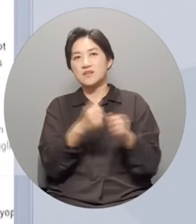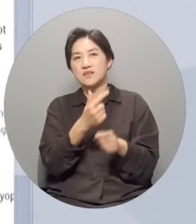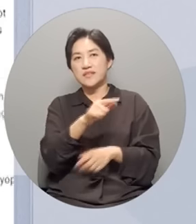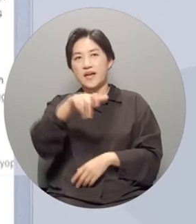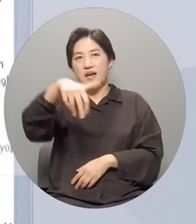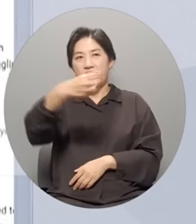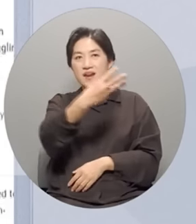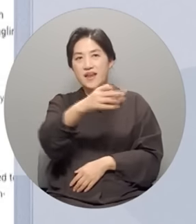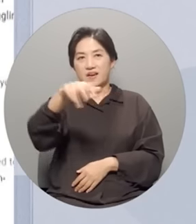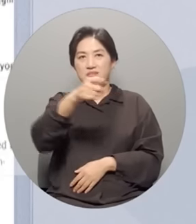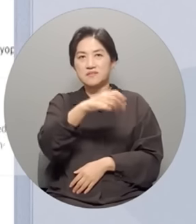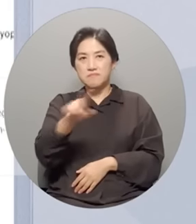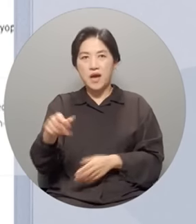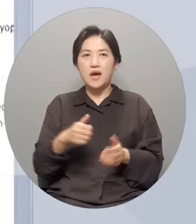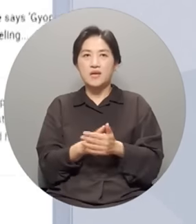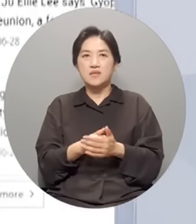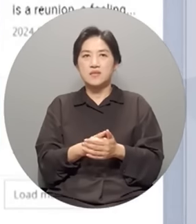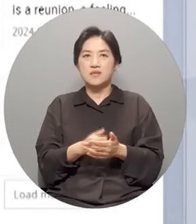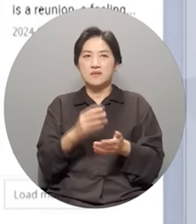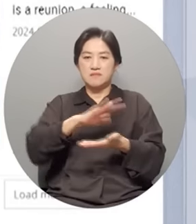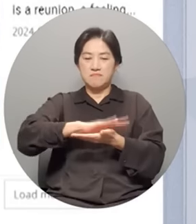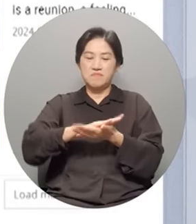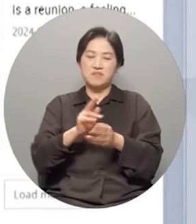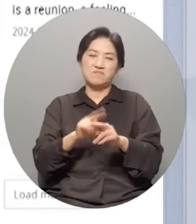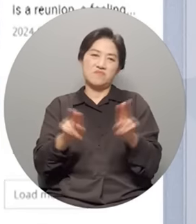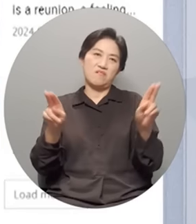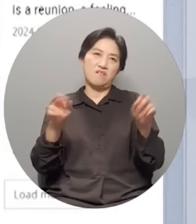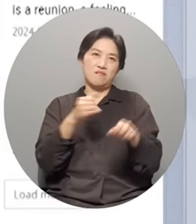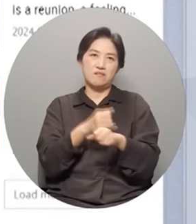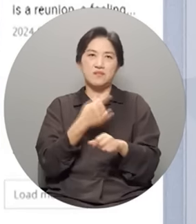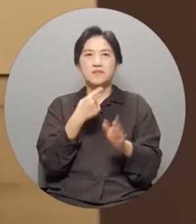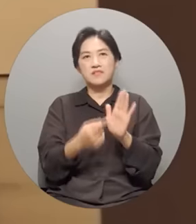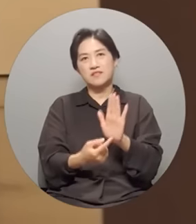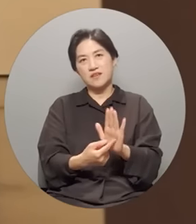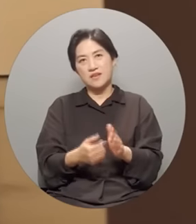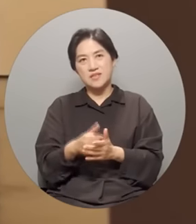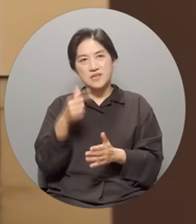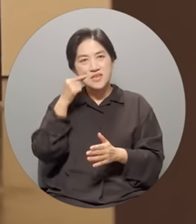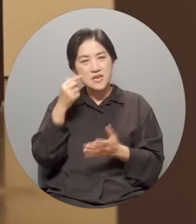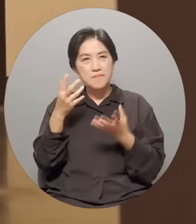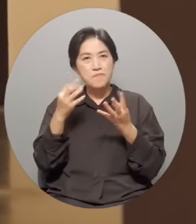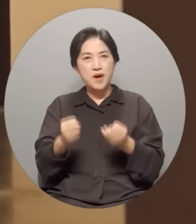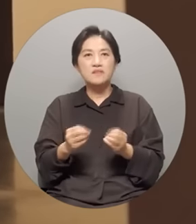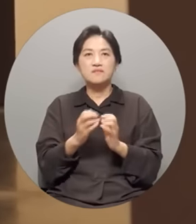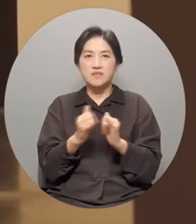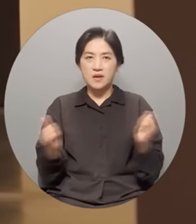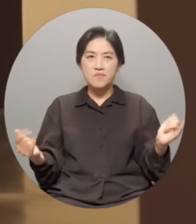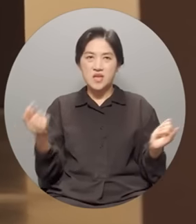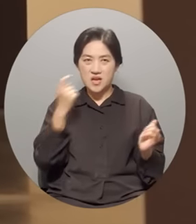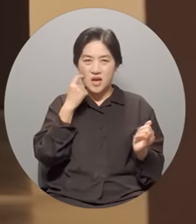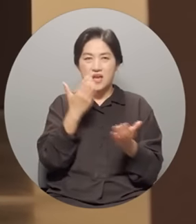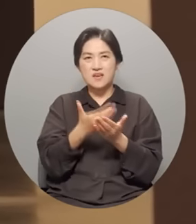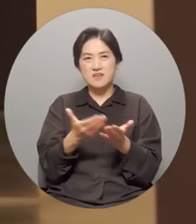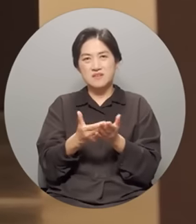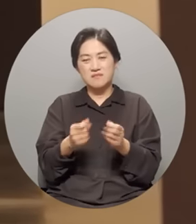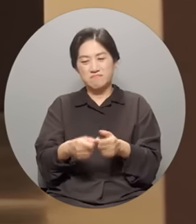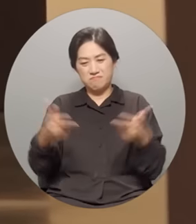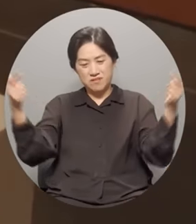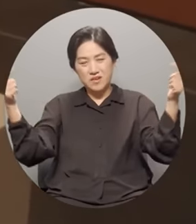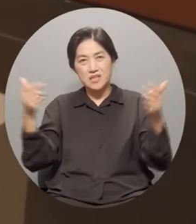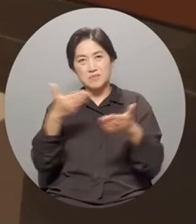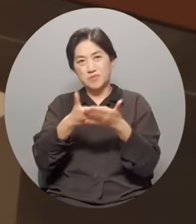측은 뒤늦게도록 발행을 취소하겠다고 밝혔습니다 인기 많은 작가일 록 위작이 더 판을 치는